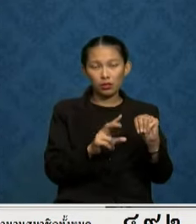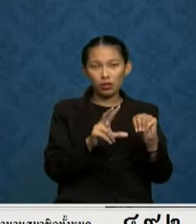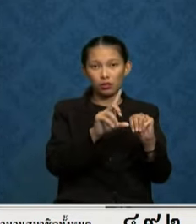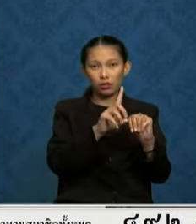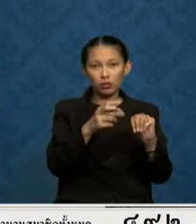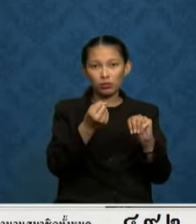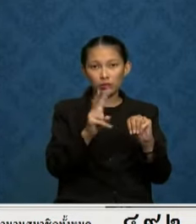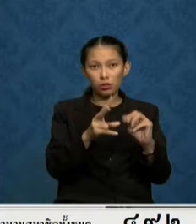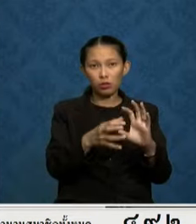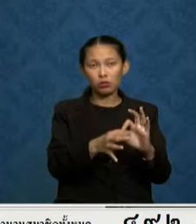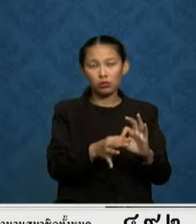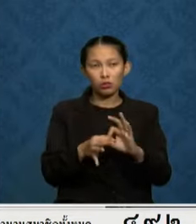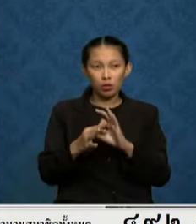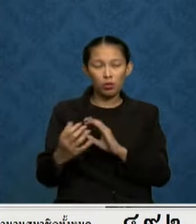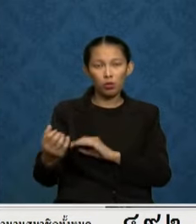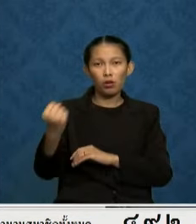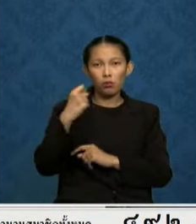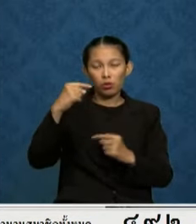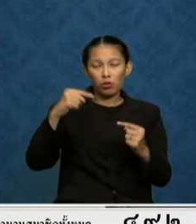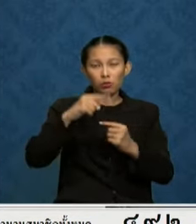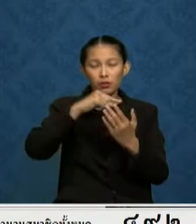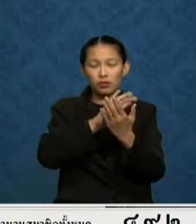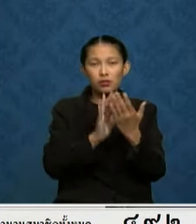เป็นเรื่องที่เกี่ยวเนื่องกับความมนคงของชาติ